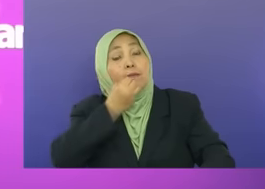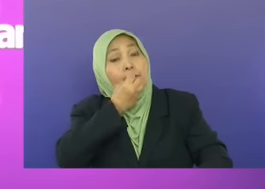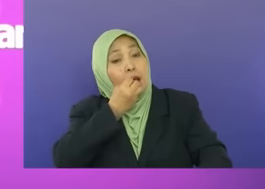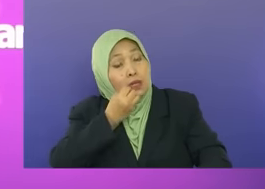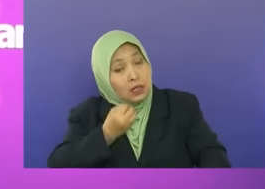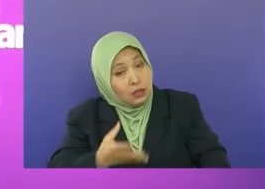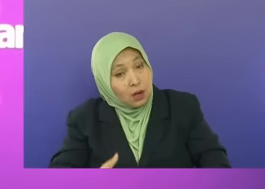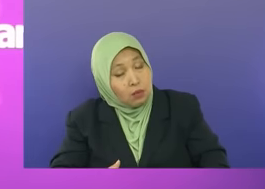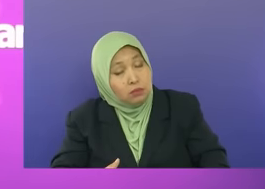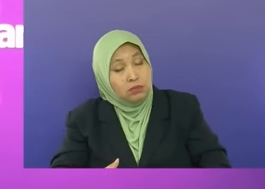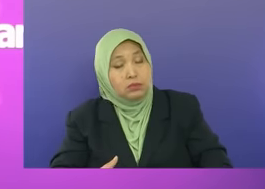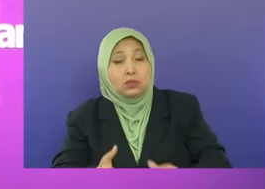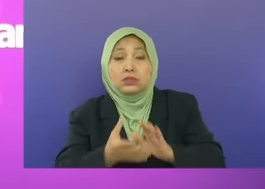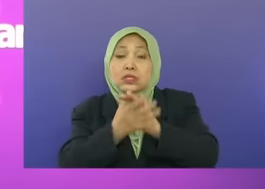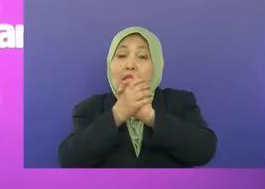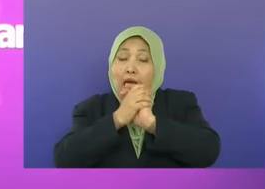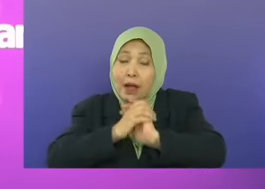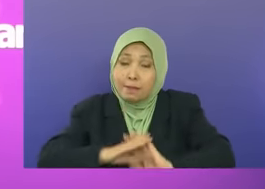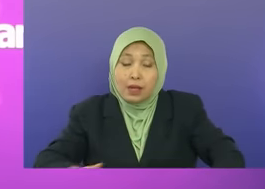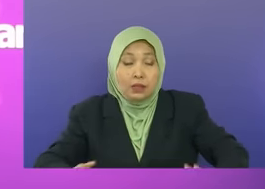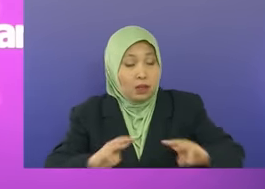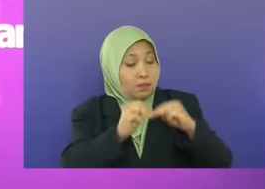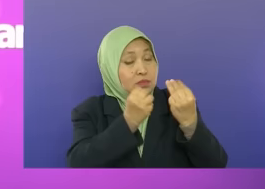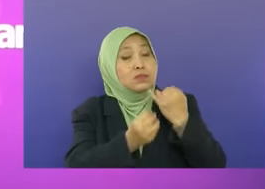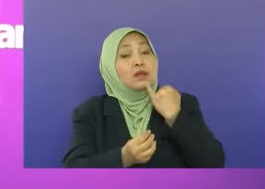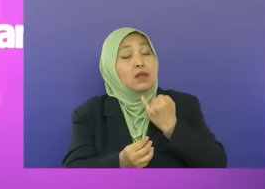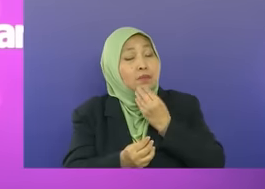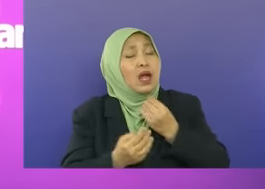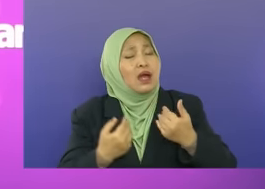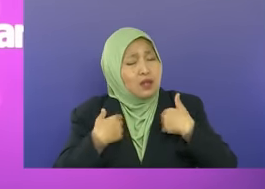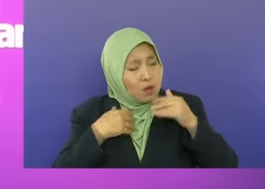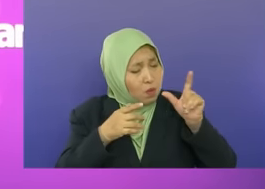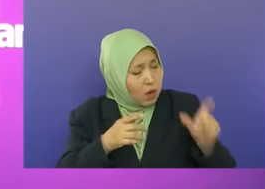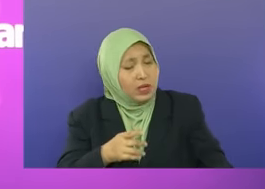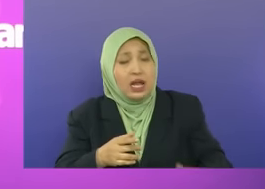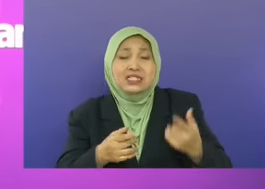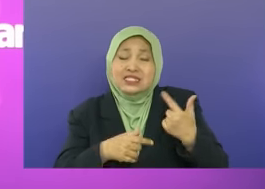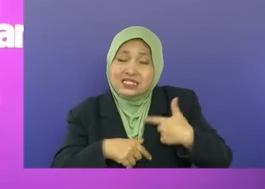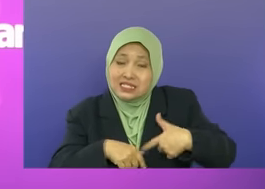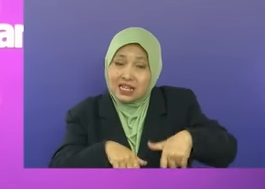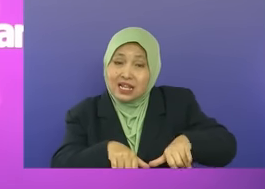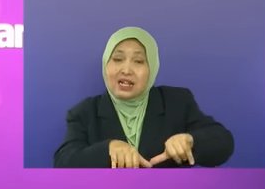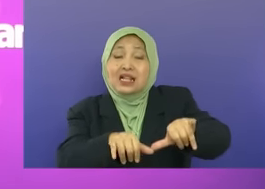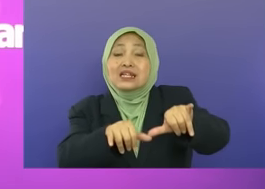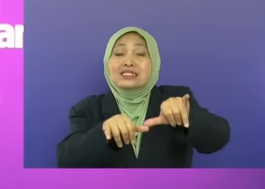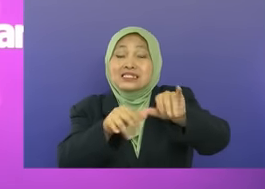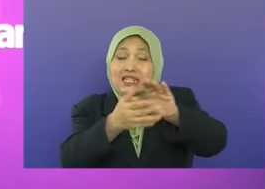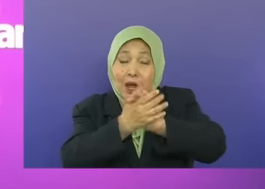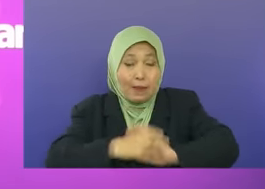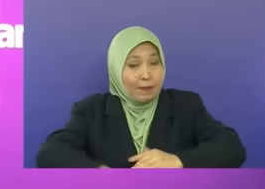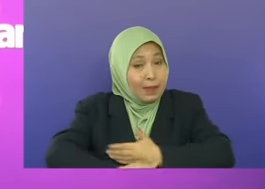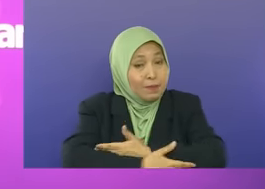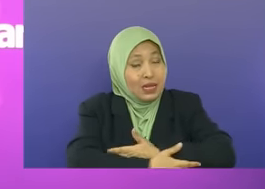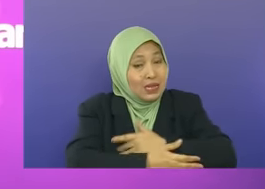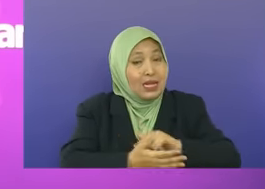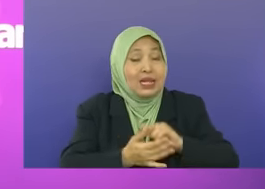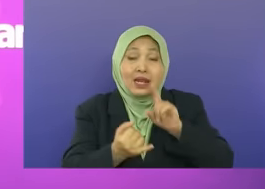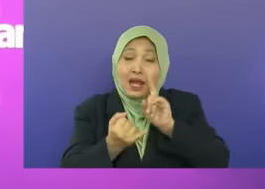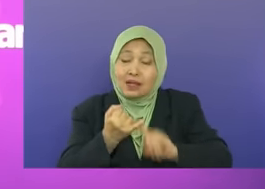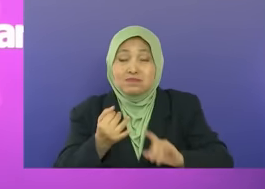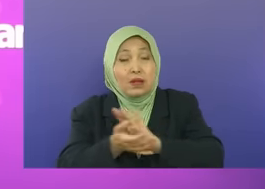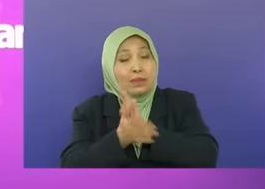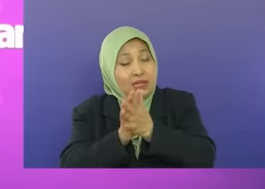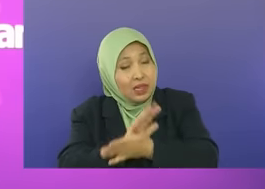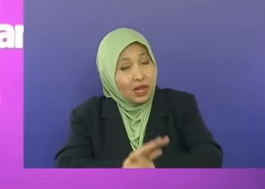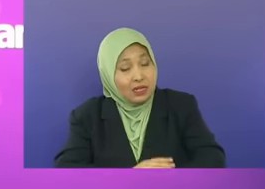Allah selamatkan kamu ya ada juga orang yang masih selamat di kalangan lelaki bibi-bibi ini dan akhirnya menjadi